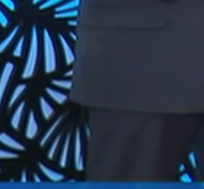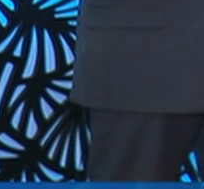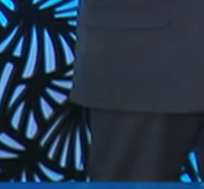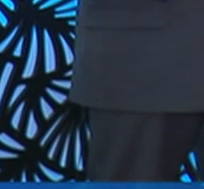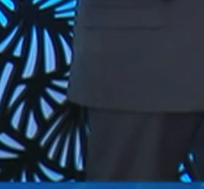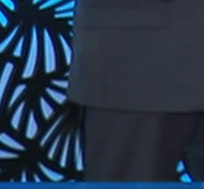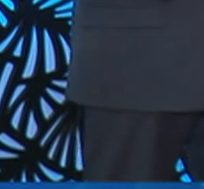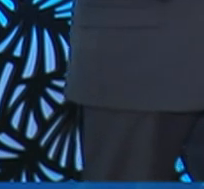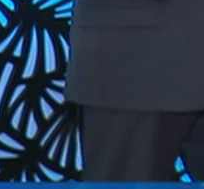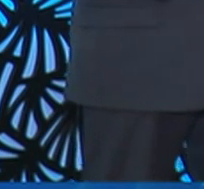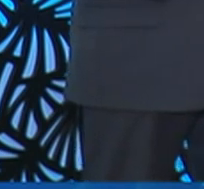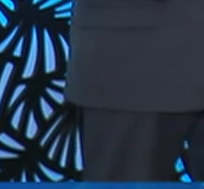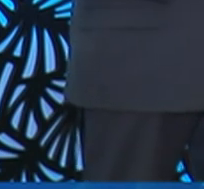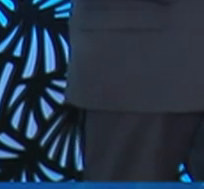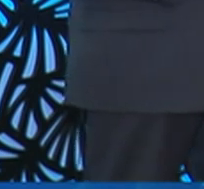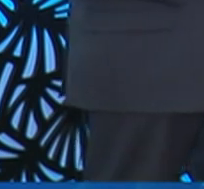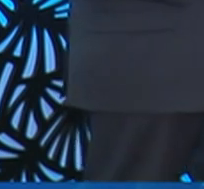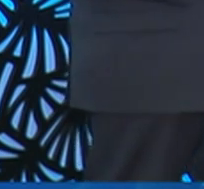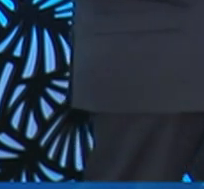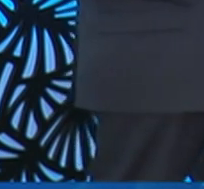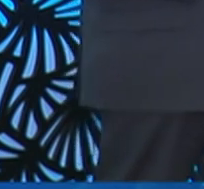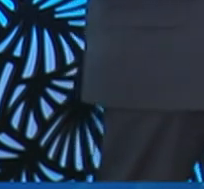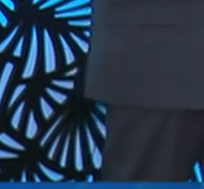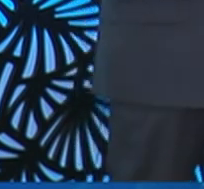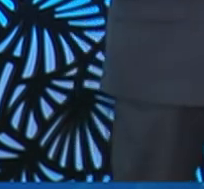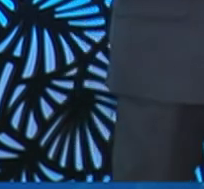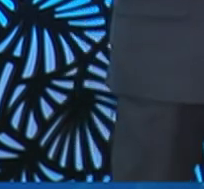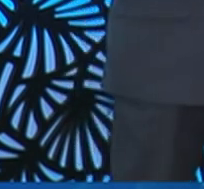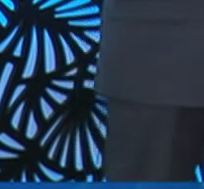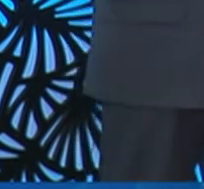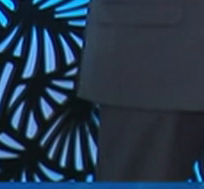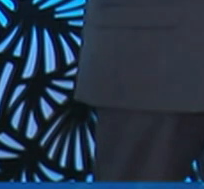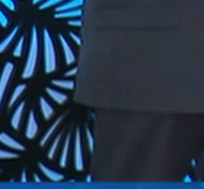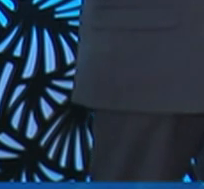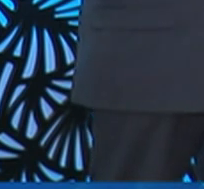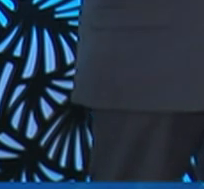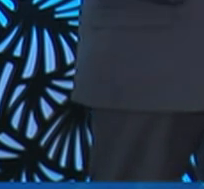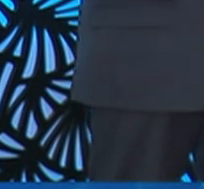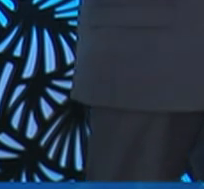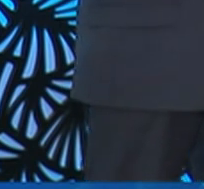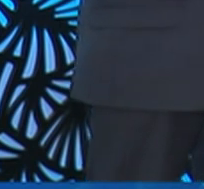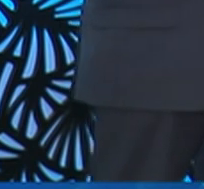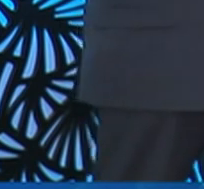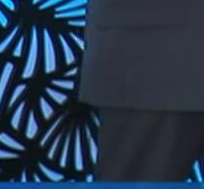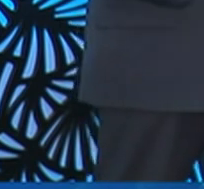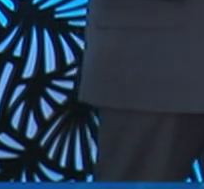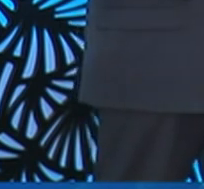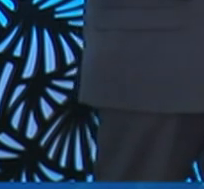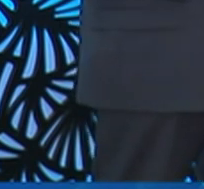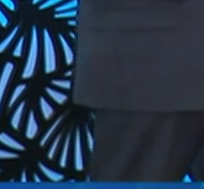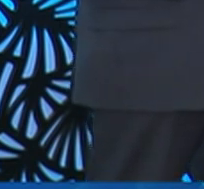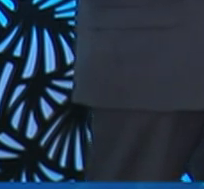سجلنا 9 وفيات جديدة رحمهم الله. فيما يخص الحالات التي خضعت لاستشفاء، يعني مرضى